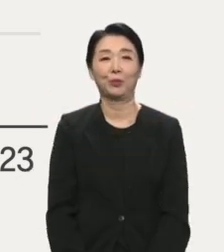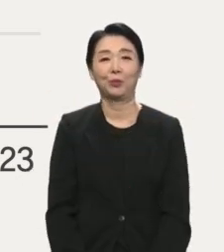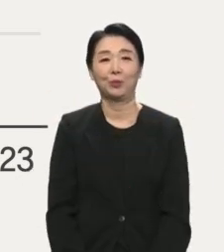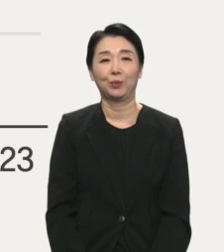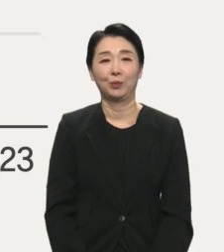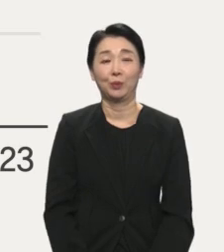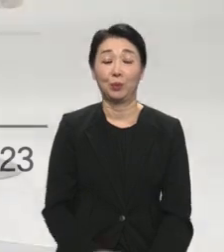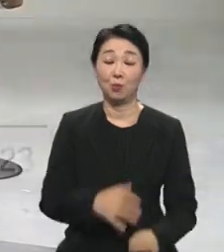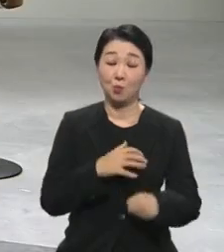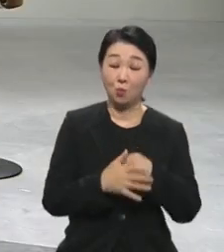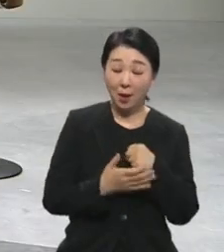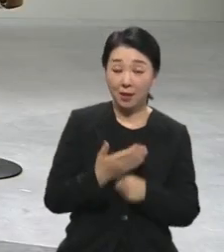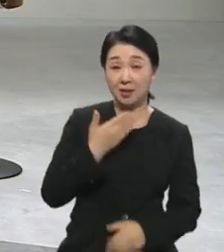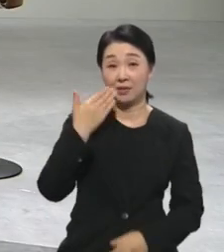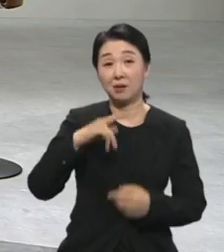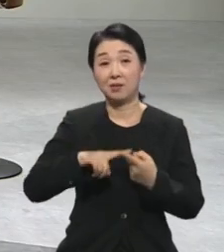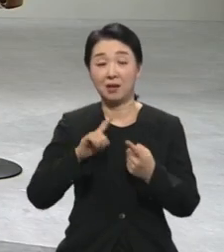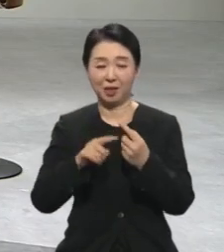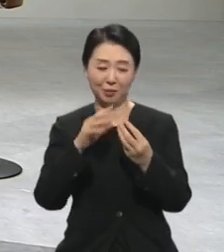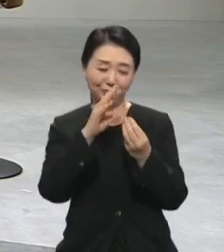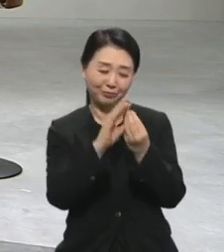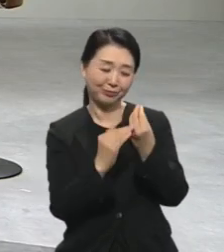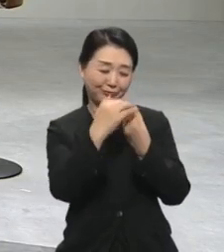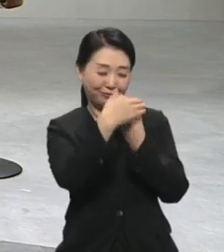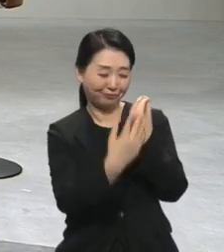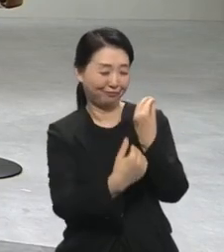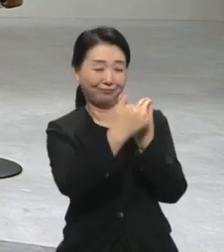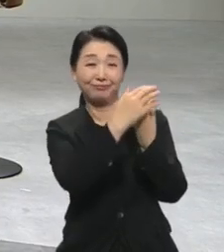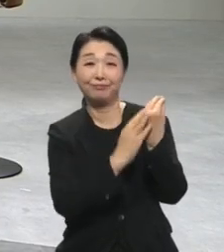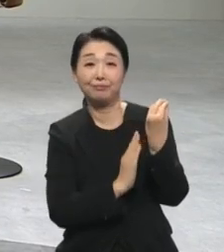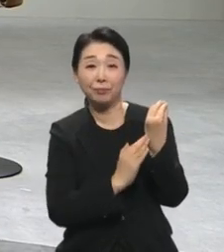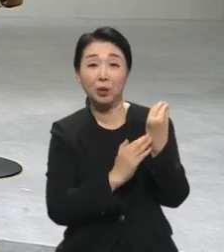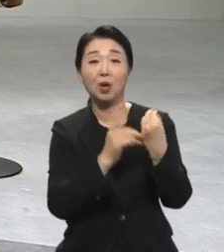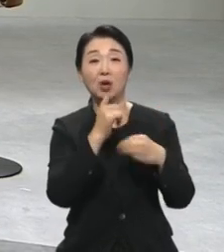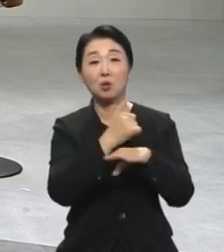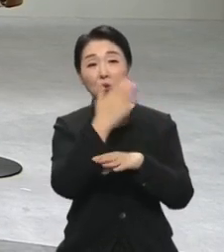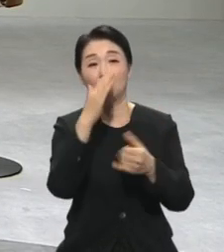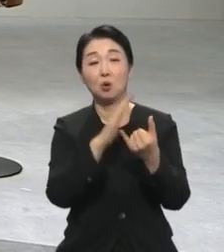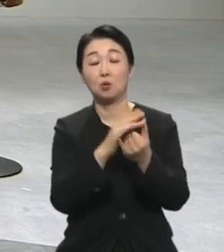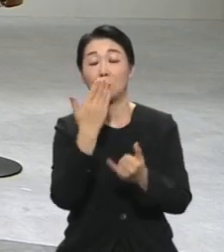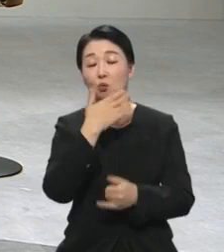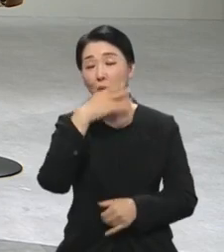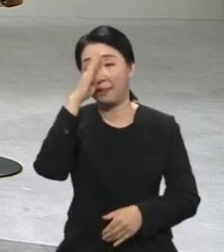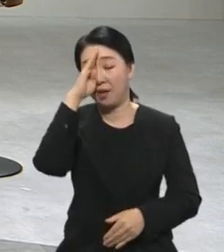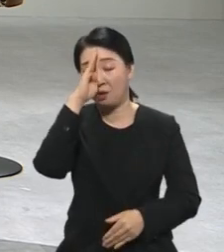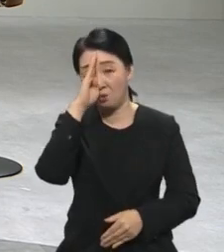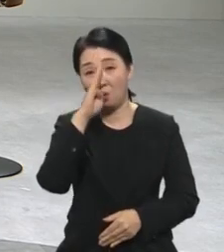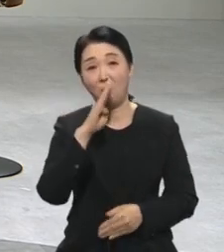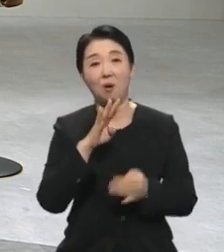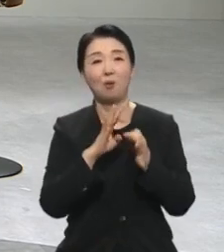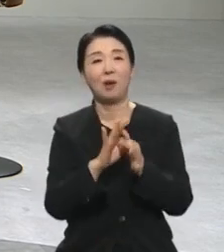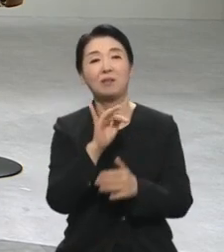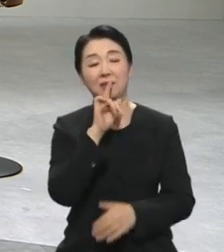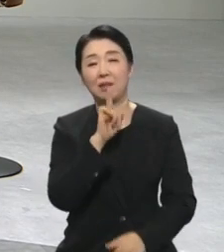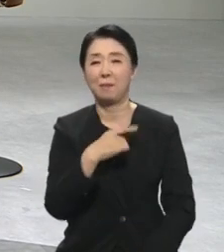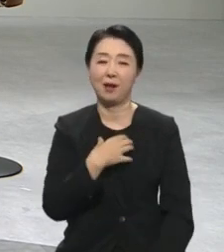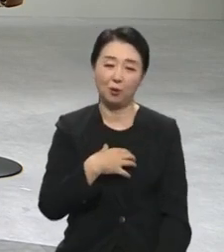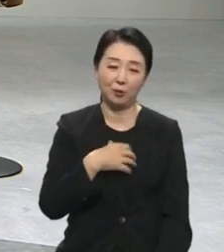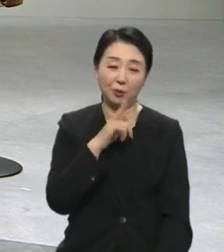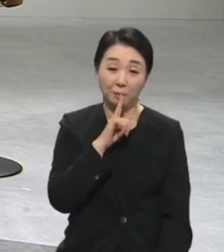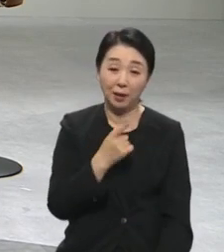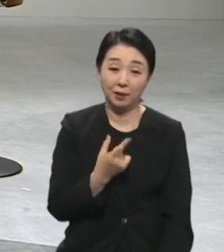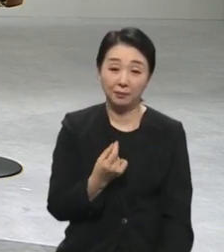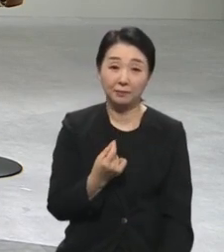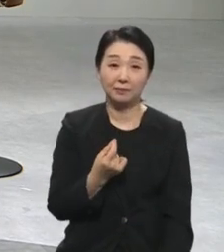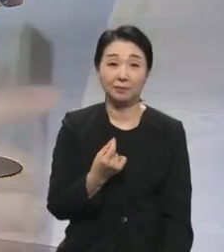이제 과일을 설탕으로 코팅한 탕후루가 이런 청소년 소아 당뇨에 그런 좀 안 좋은 영향을 미친다 이런 건가요? 이런 우려가 있다 이런 건가요? 저